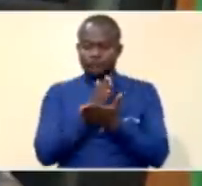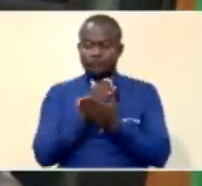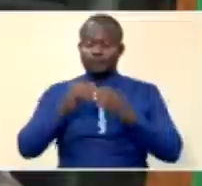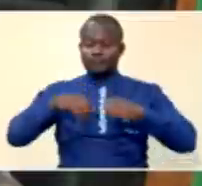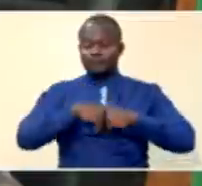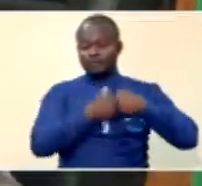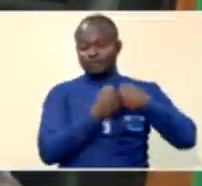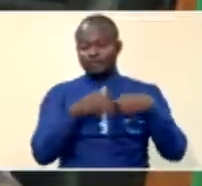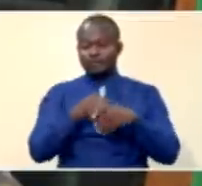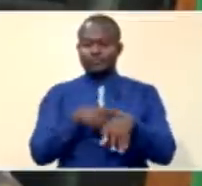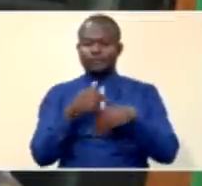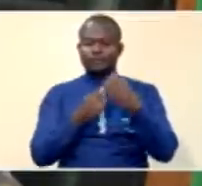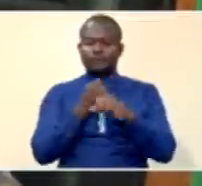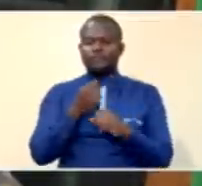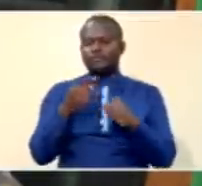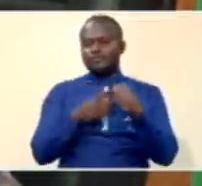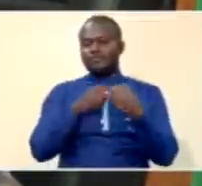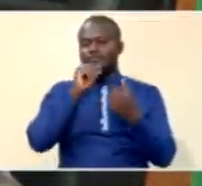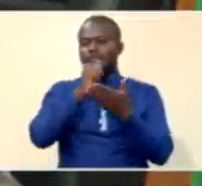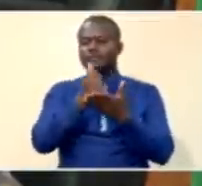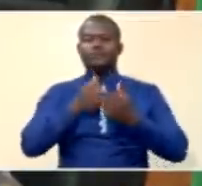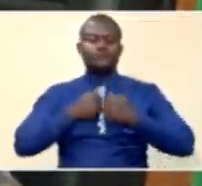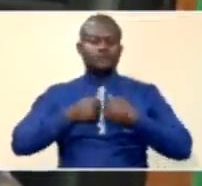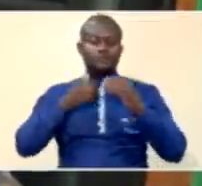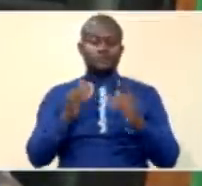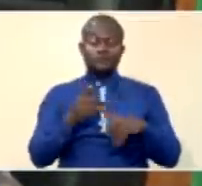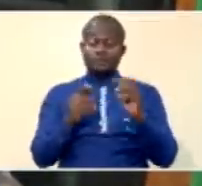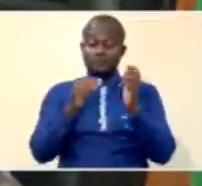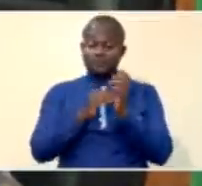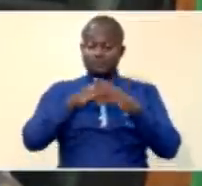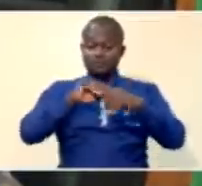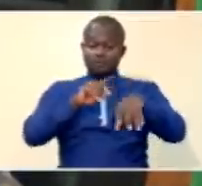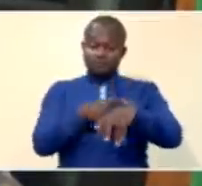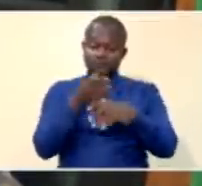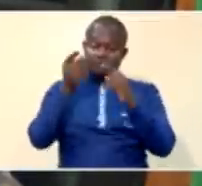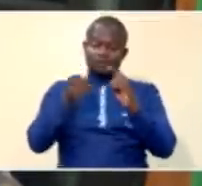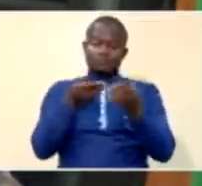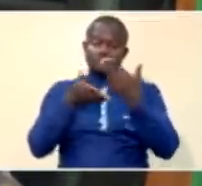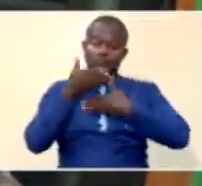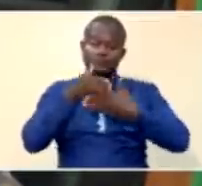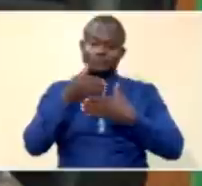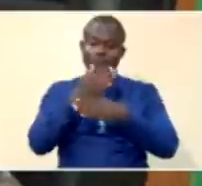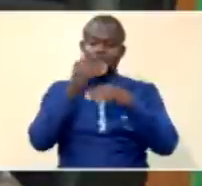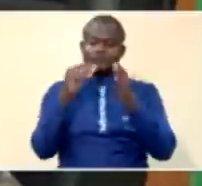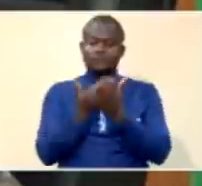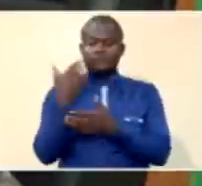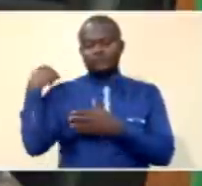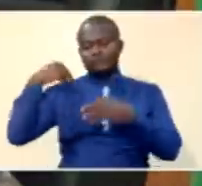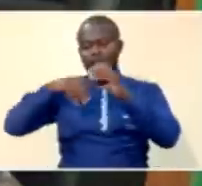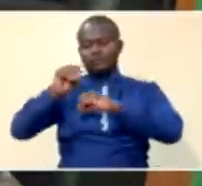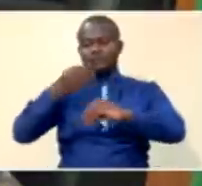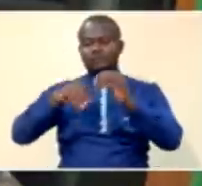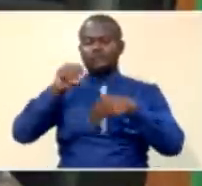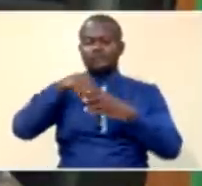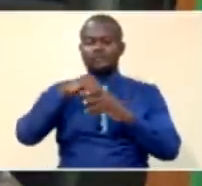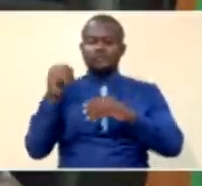gihe cy'imyaka 6 ntacyo byamariye abanyarwanda ariko mu gihe twazanye ibyo biganiro mwe na ministre mushya ushinzwe ubucuruzi